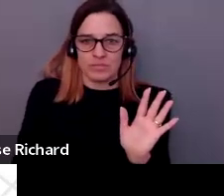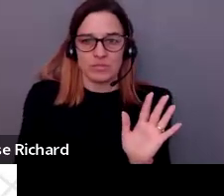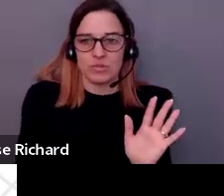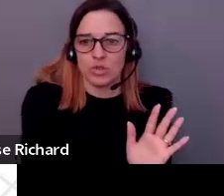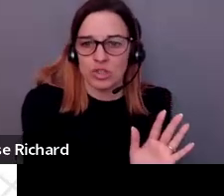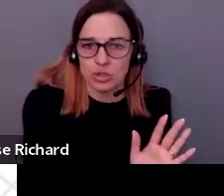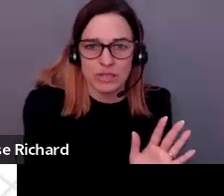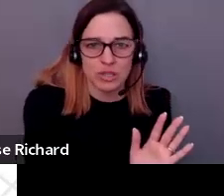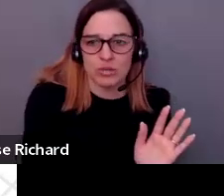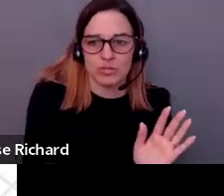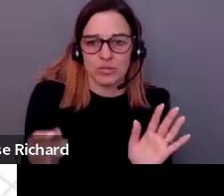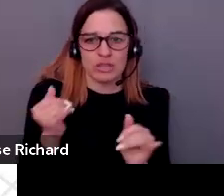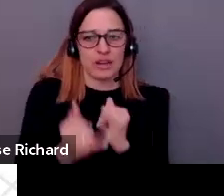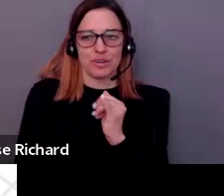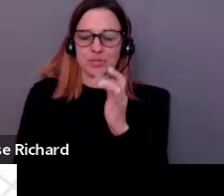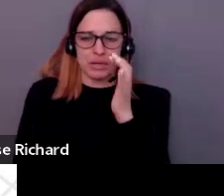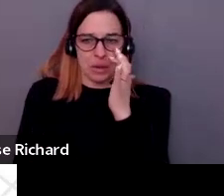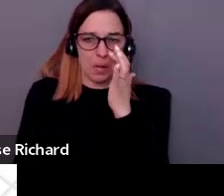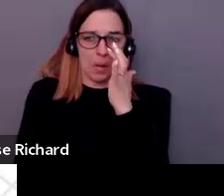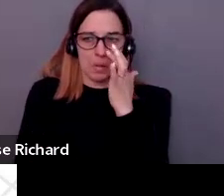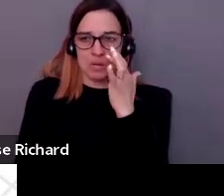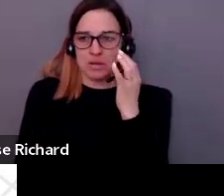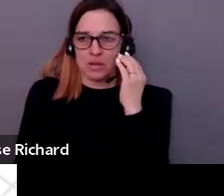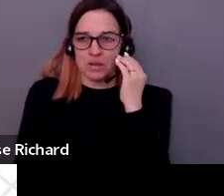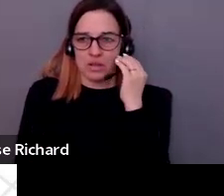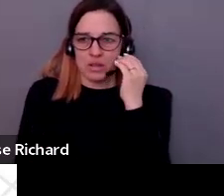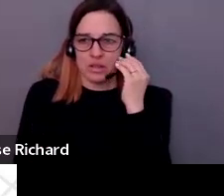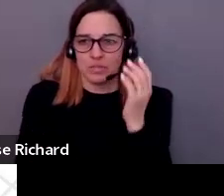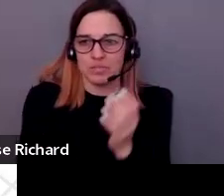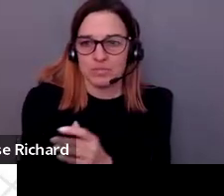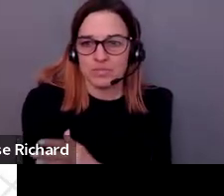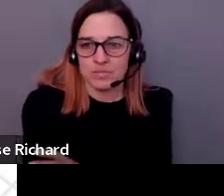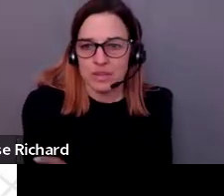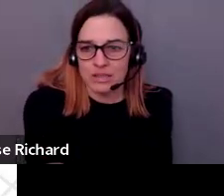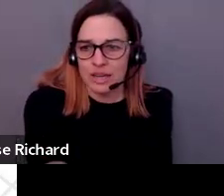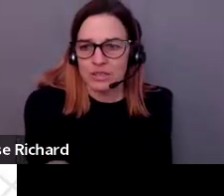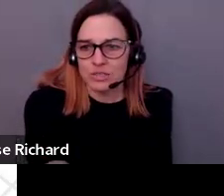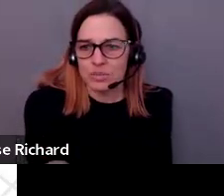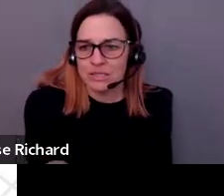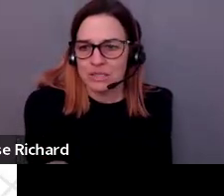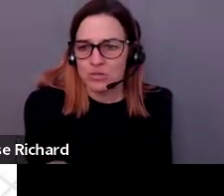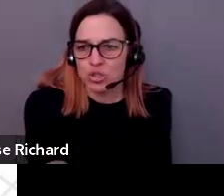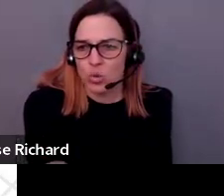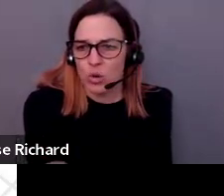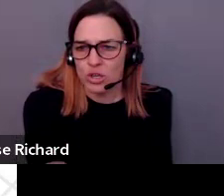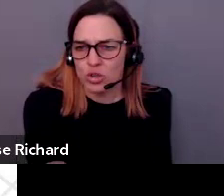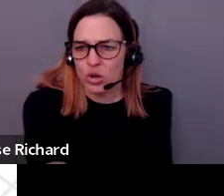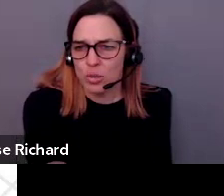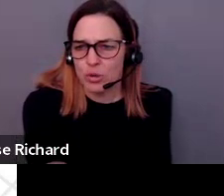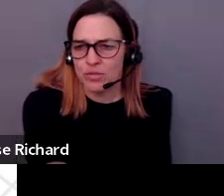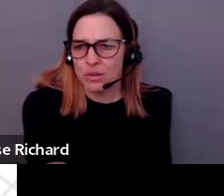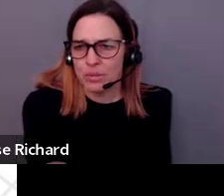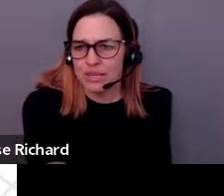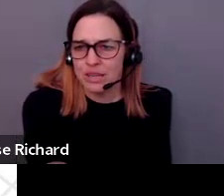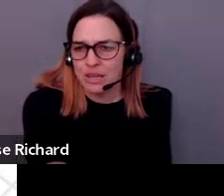Pas de questions? Non, je pense que non. C'est à Bon, la fin, mais. parfait. Donc, maintenant, dans une Attends, garde-robe. parce je Oh, crois que